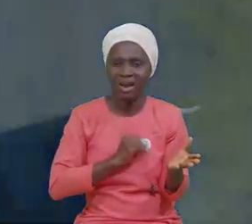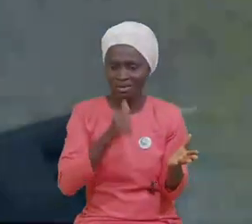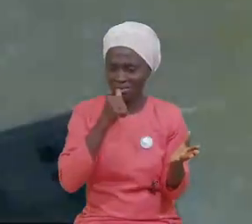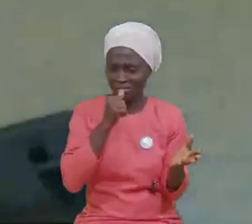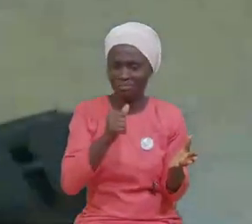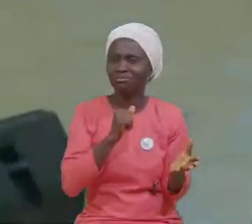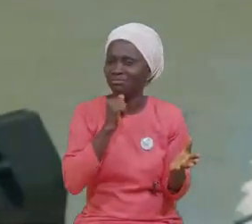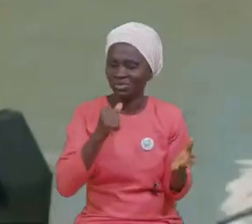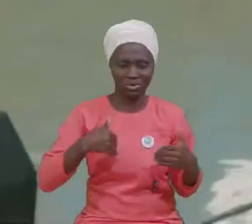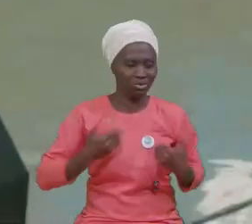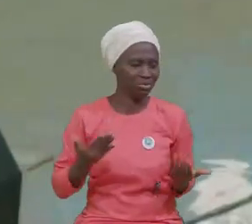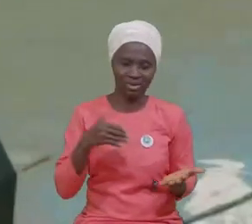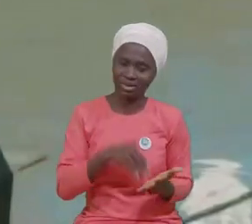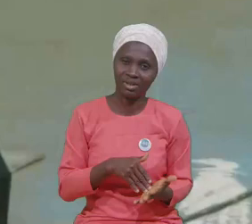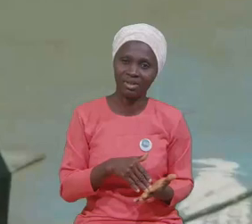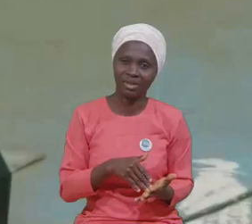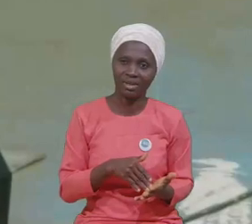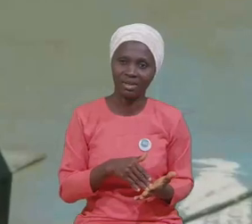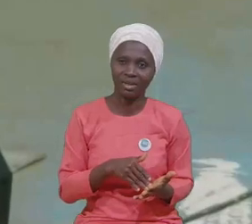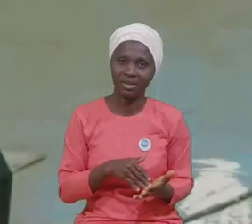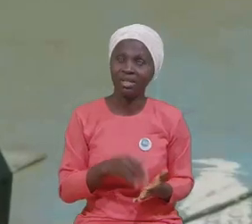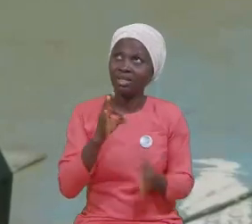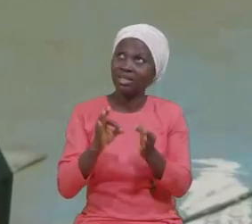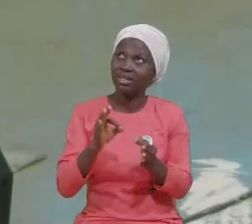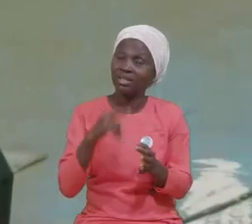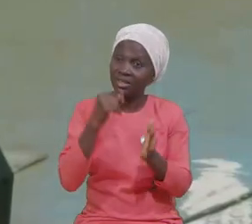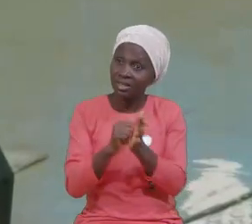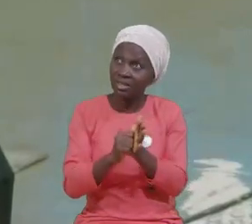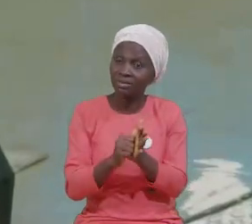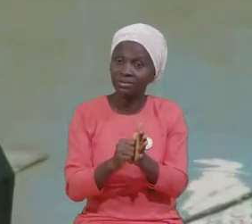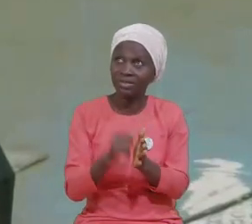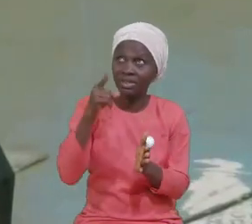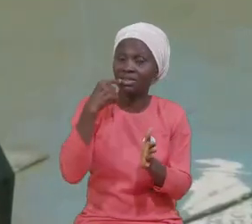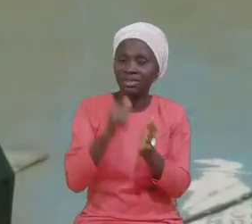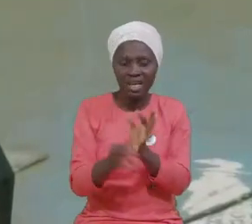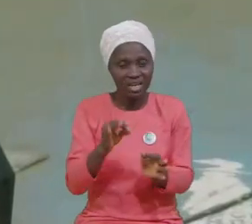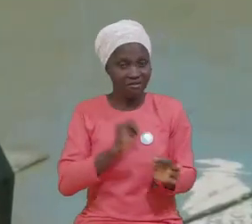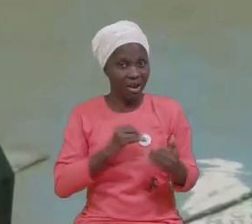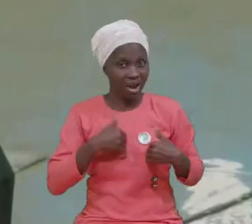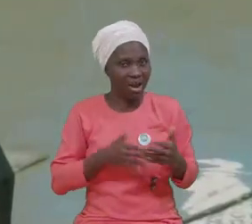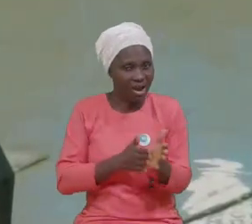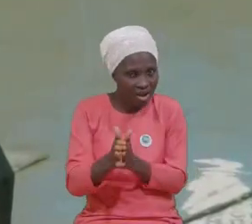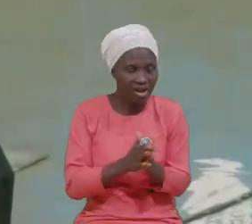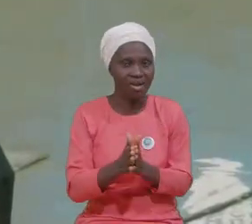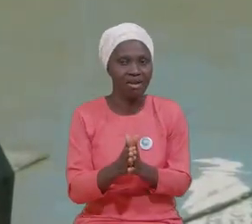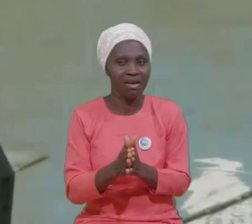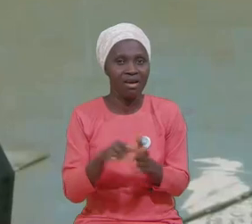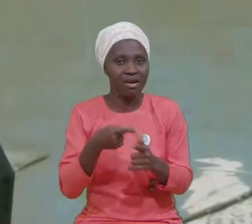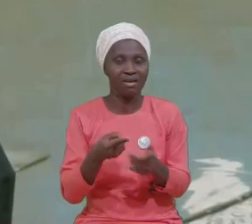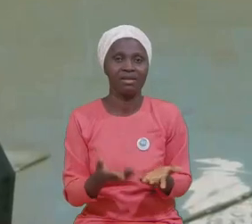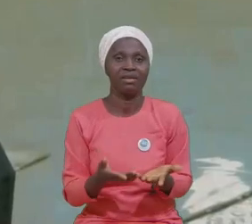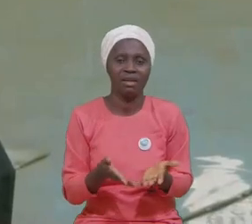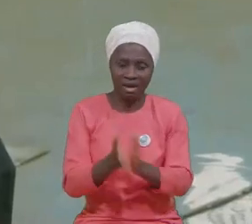jeune. Il dit, si j'ai un désir d'aspiration, quel que